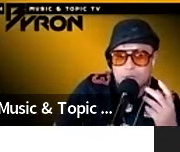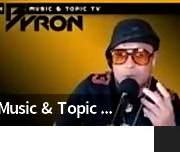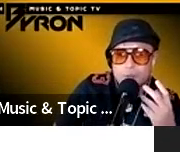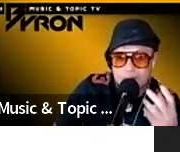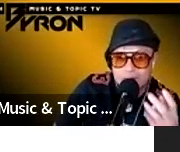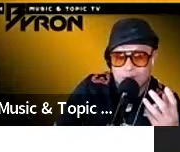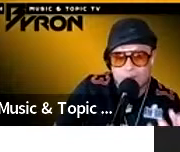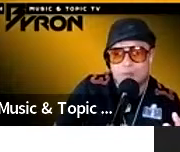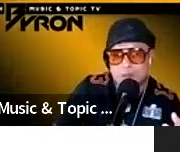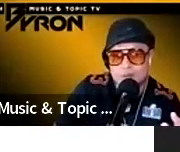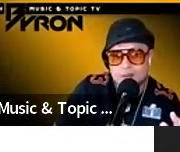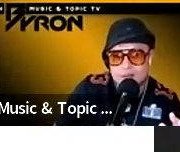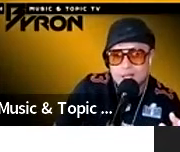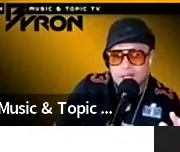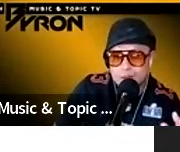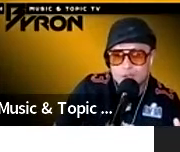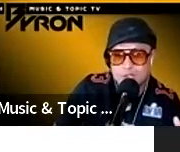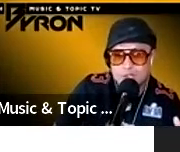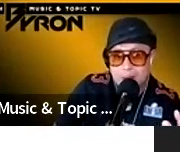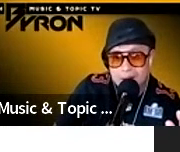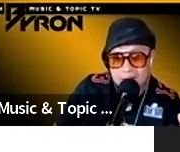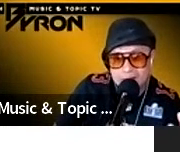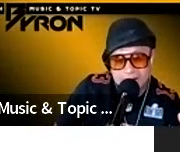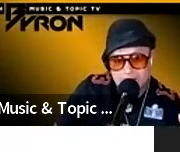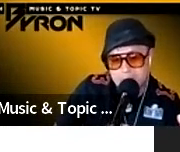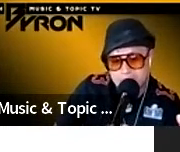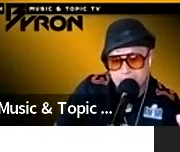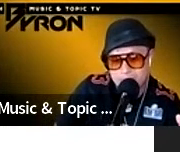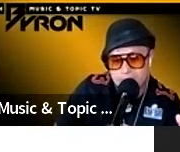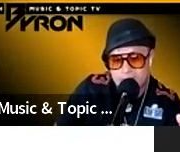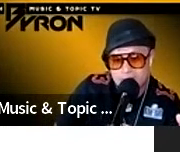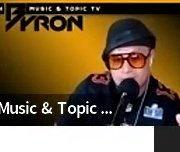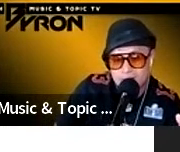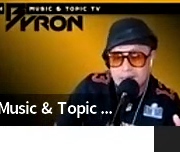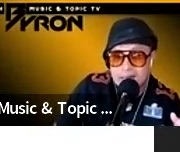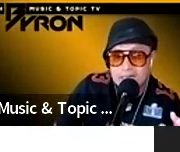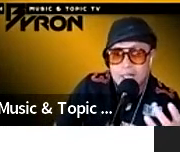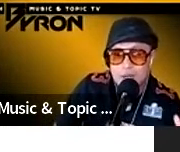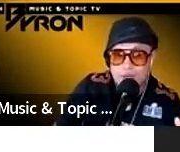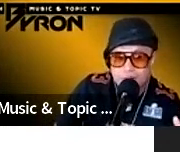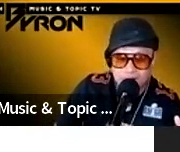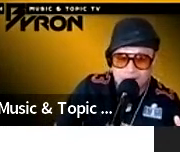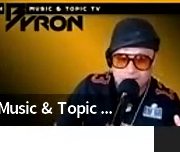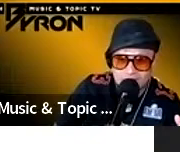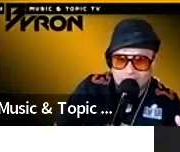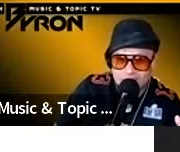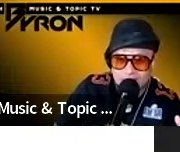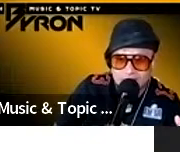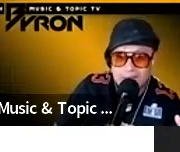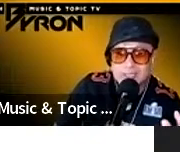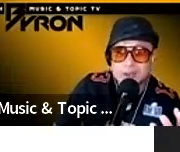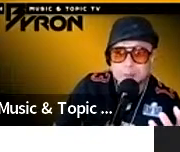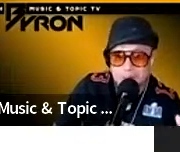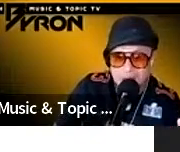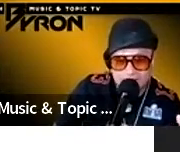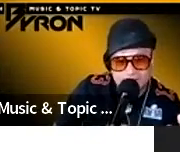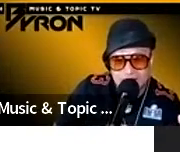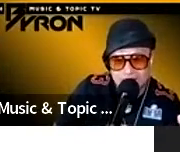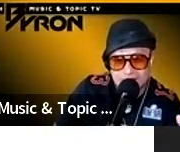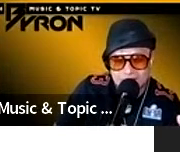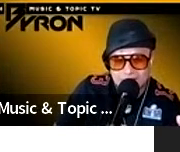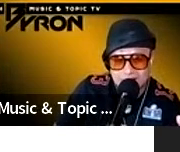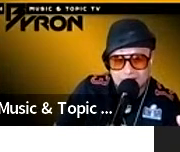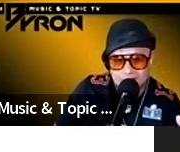they will already know na itong si Maharlika cannot even explain